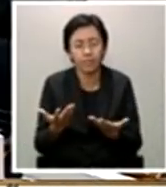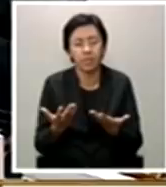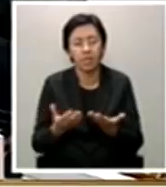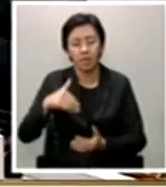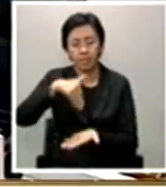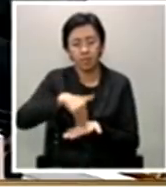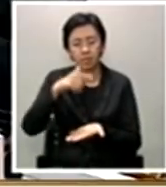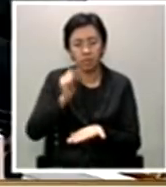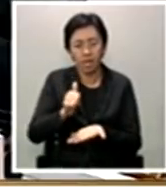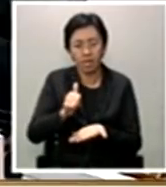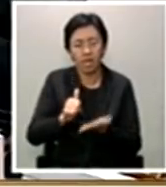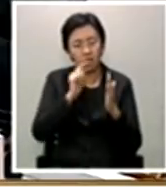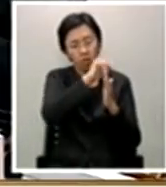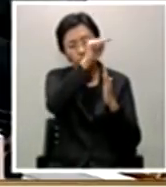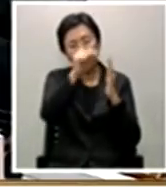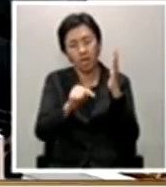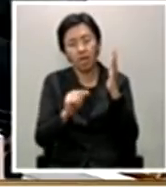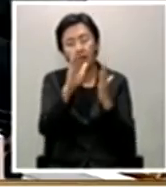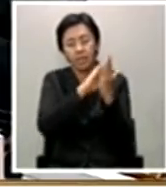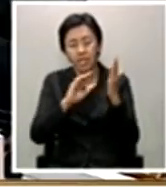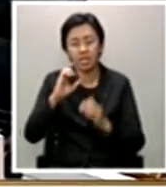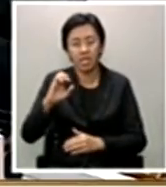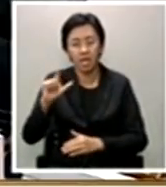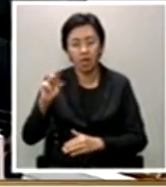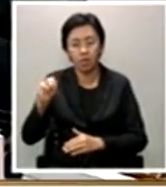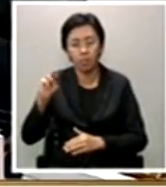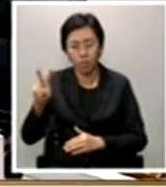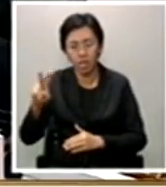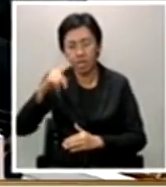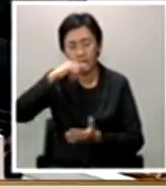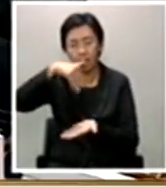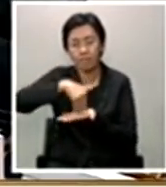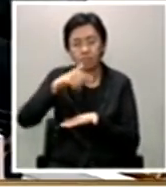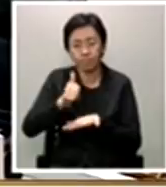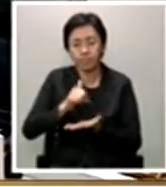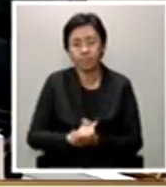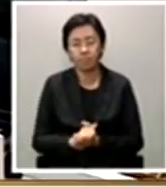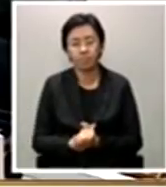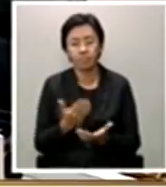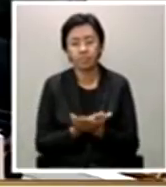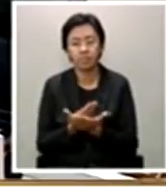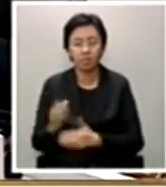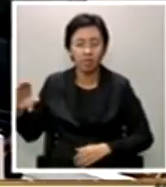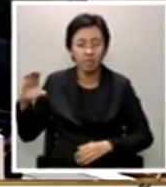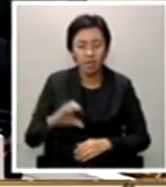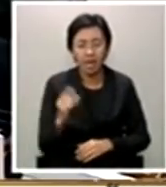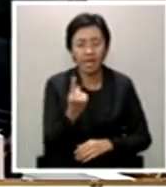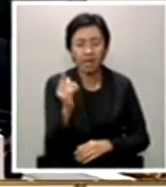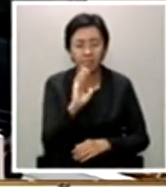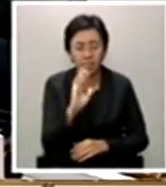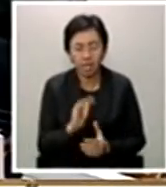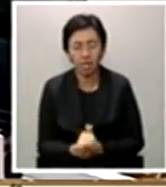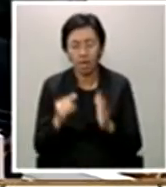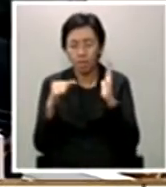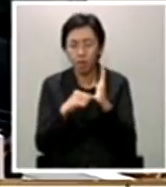กลางซึ่งอยู่ระหว่าง 4-5 ประเทศของ CRMV สมัยนี้ไม่มีใครมาลงทุนในประเทศซึ่งประเทศเดียวเขามา